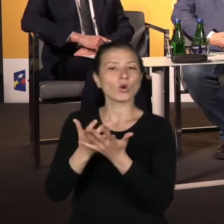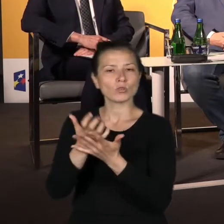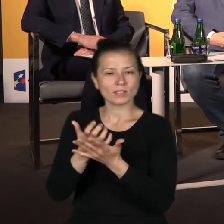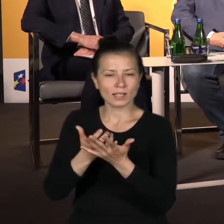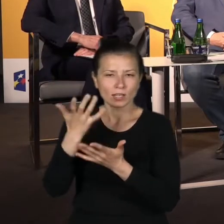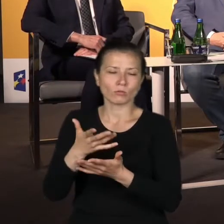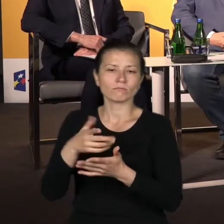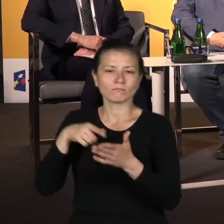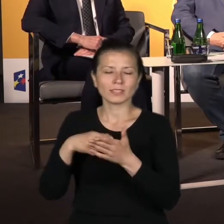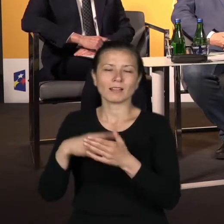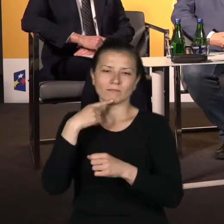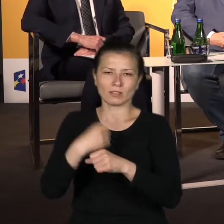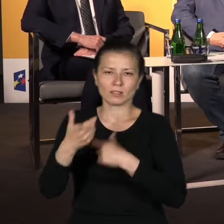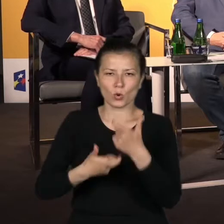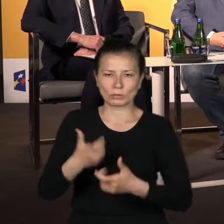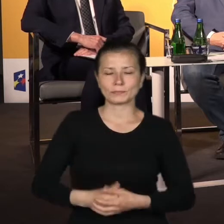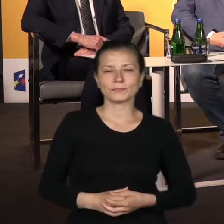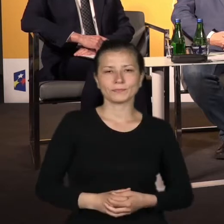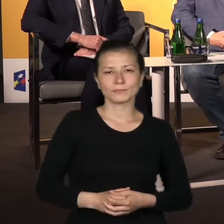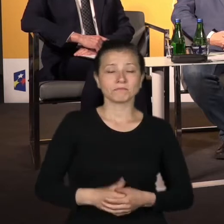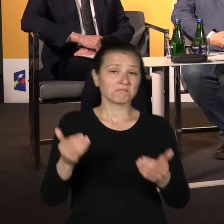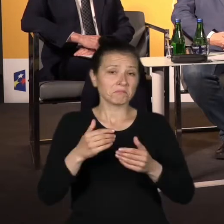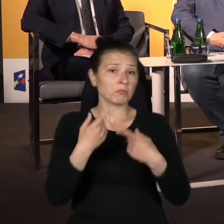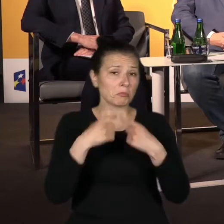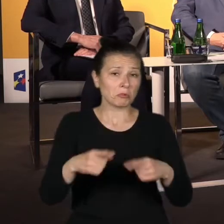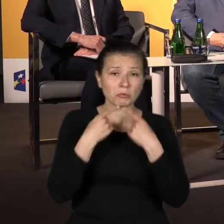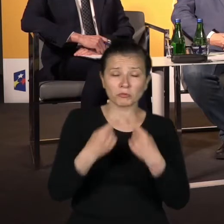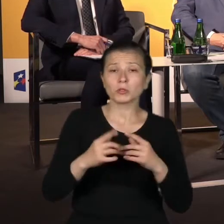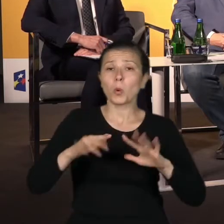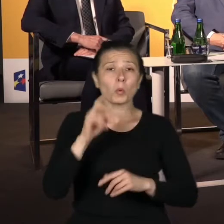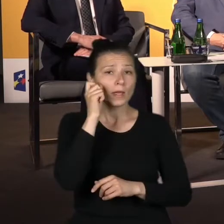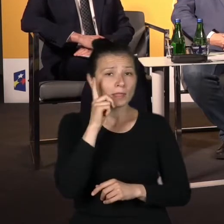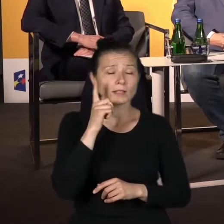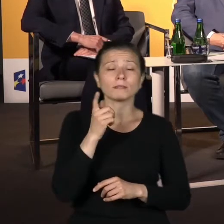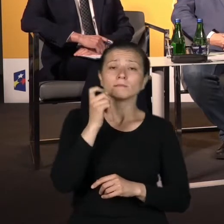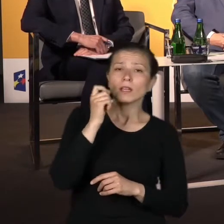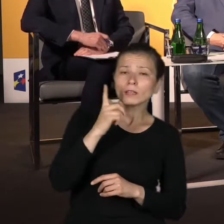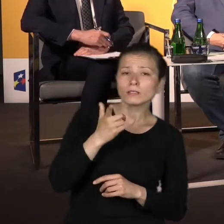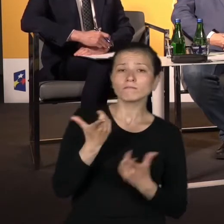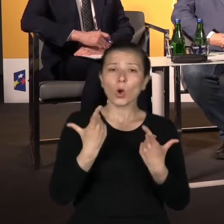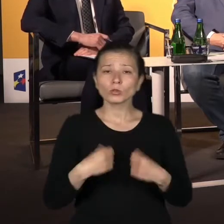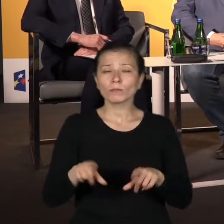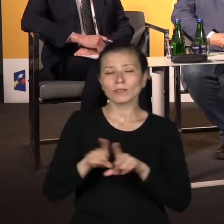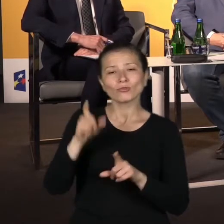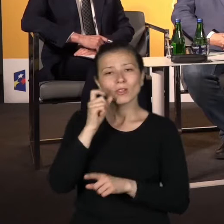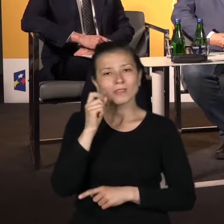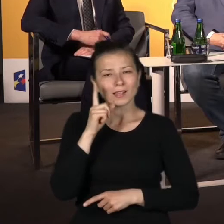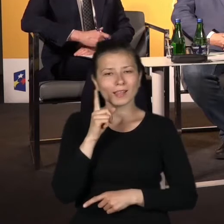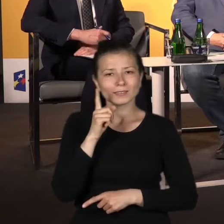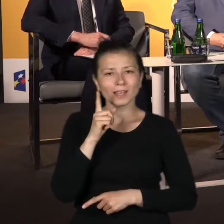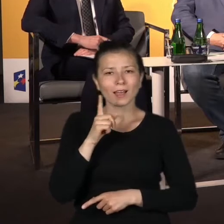podejmowania decyzji. Czyli moglibyśmy krótko powiedzieć, że inteligencja, czy to inteligencja osobista, czy też ta